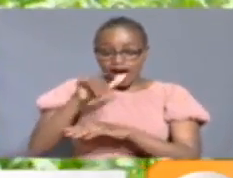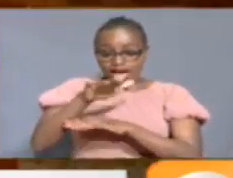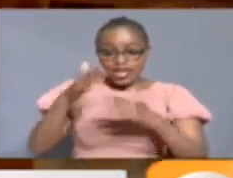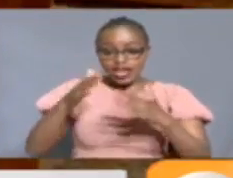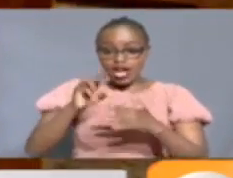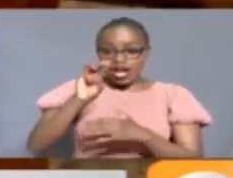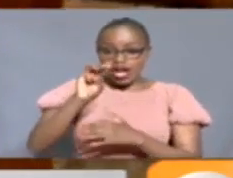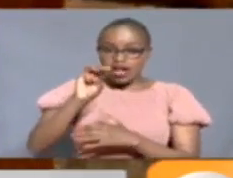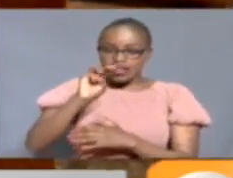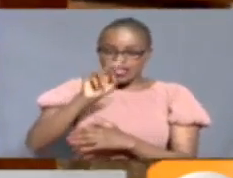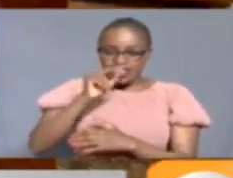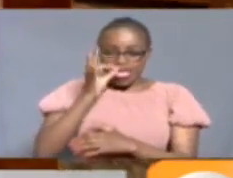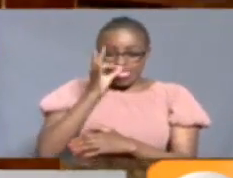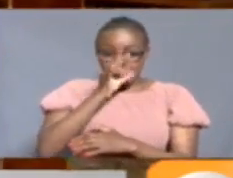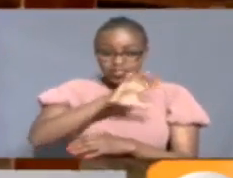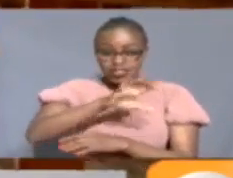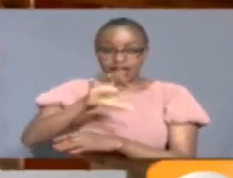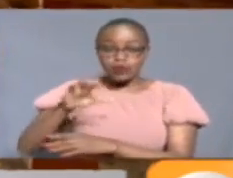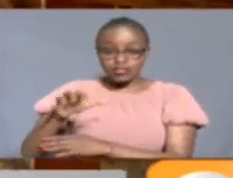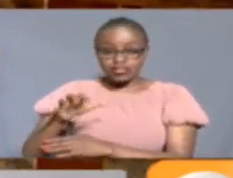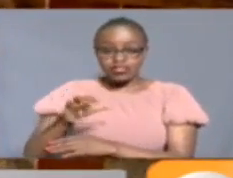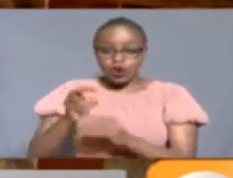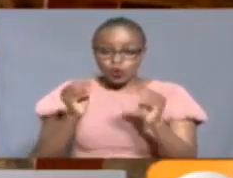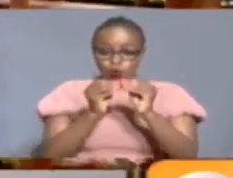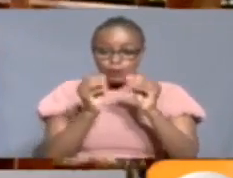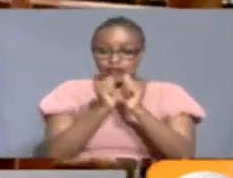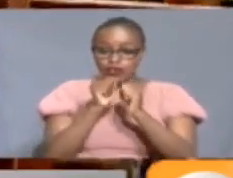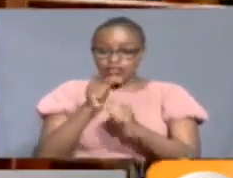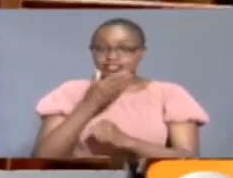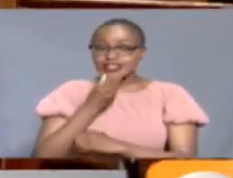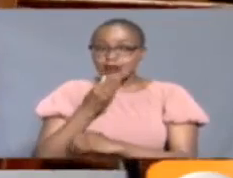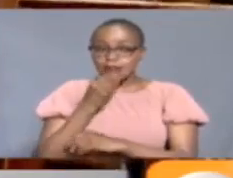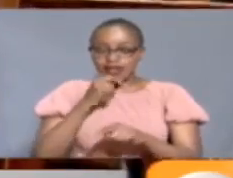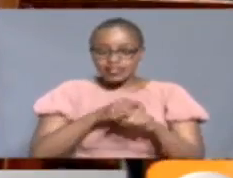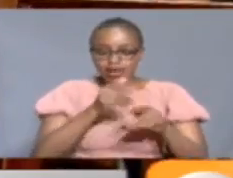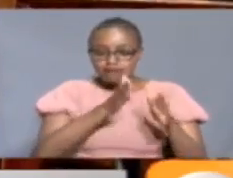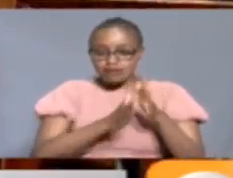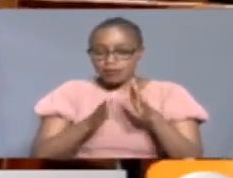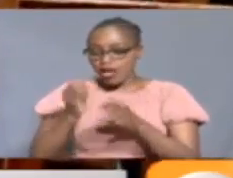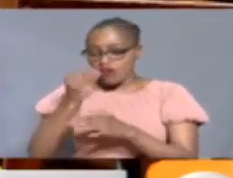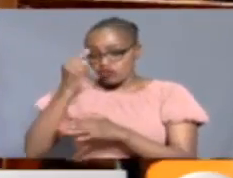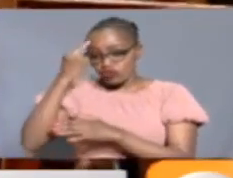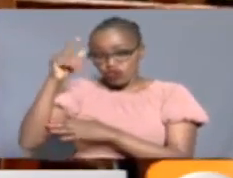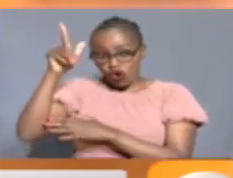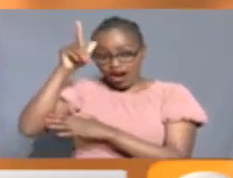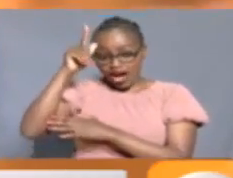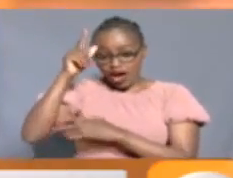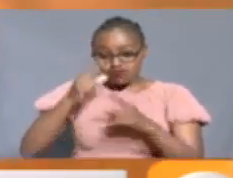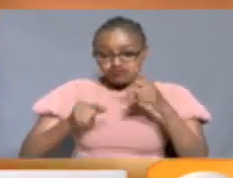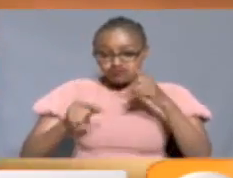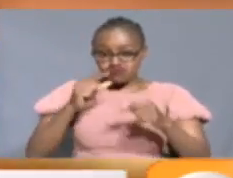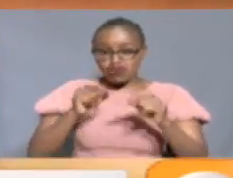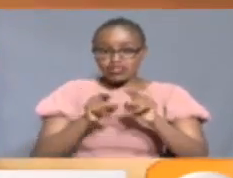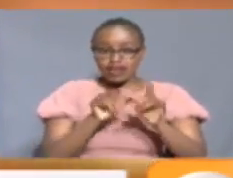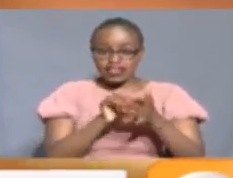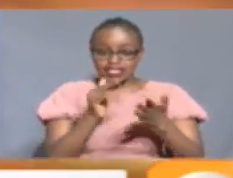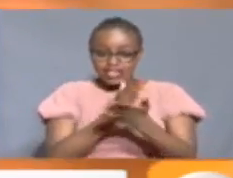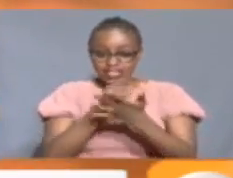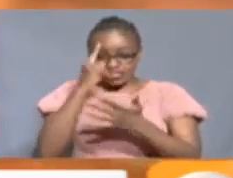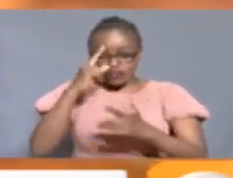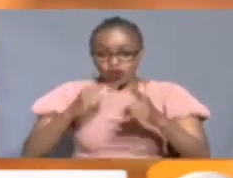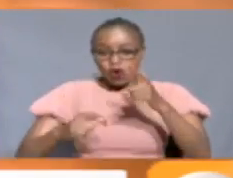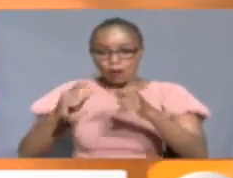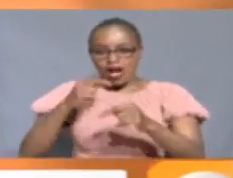la Mukurueini, kaunti ya Nyeri. Tunakutana naye akitayarisha lishe kwa ng'ombe wake wa maziwa, ishara kwamba sekta hii ya